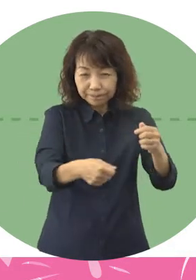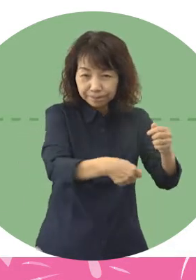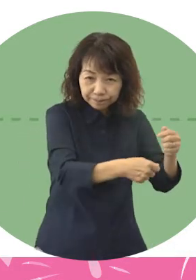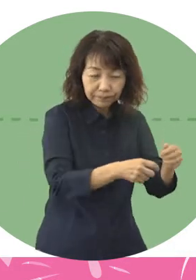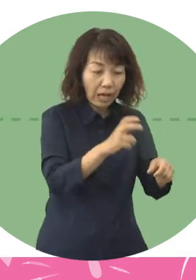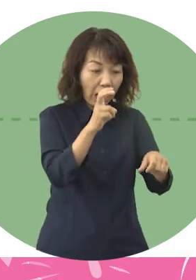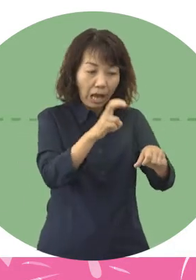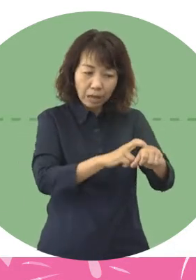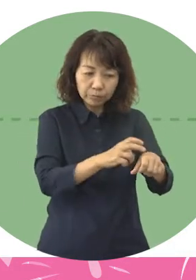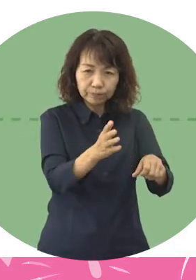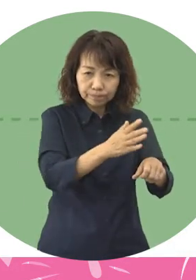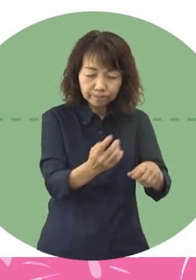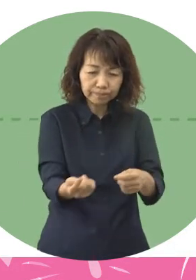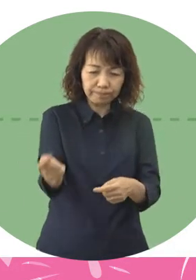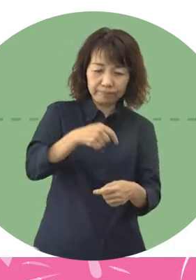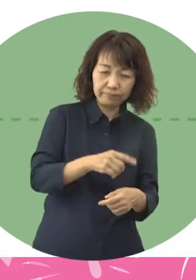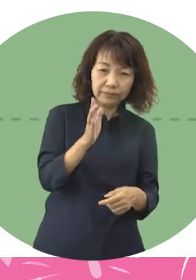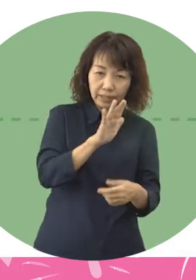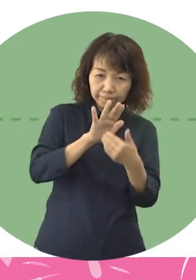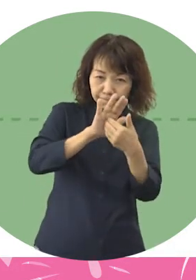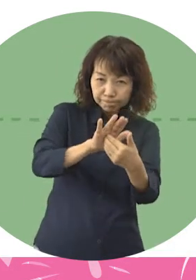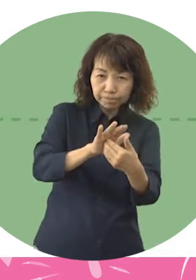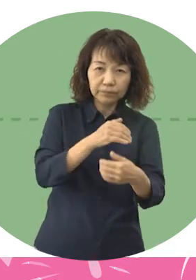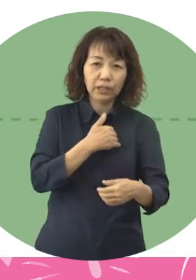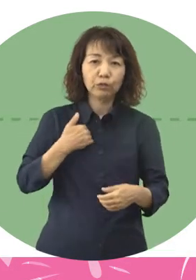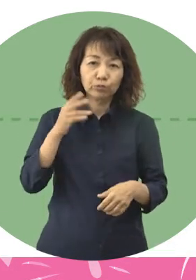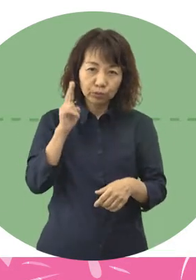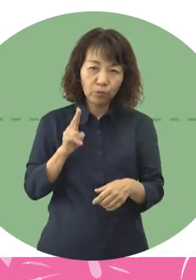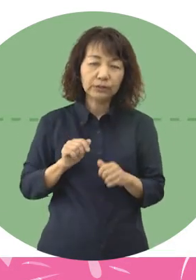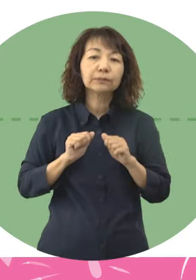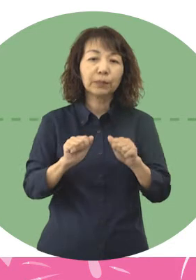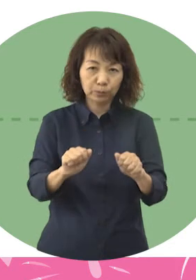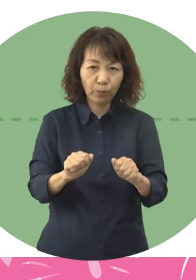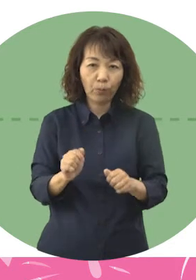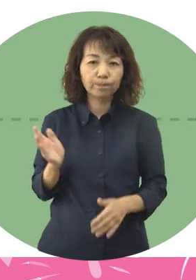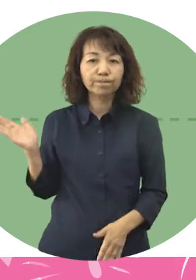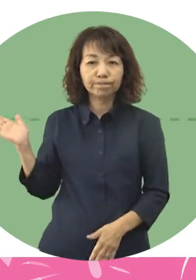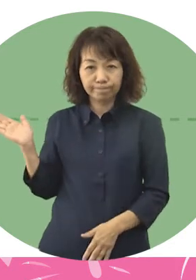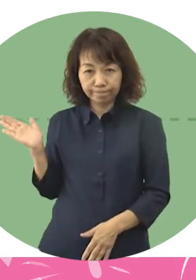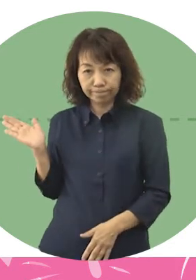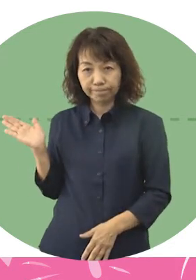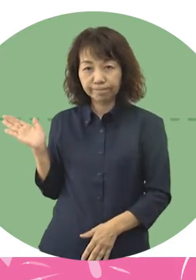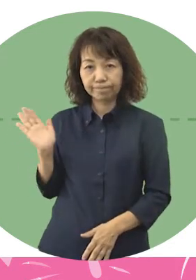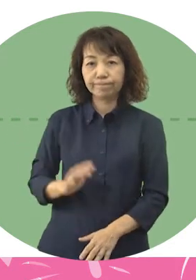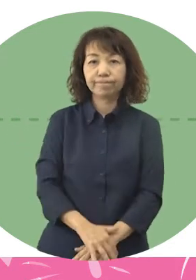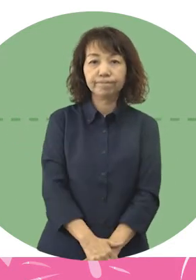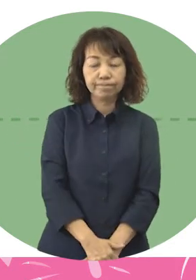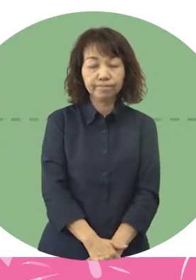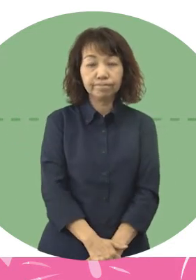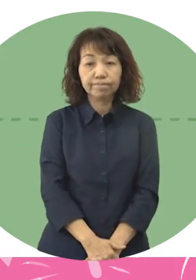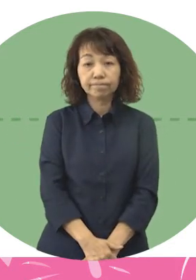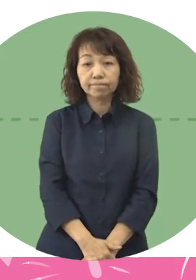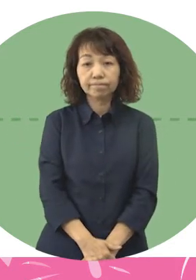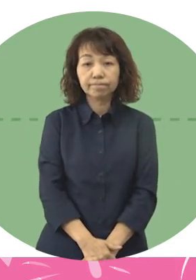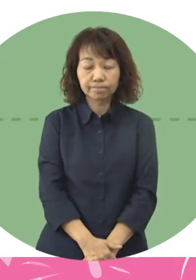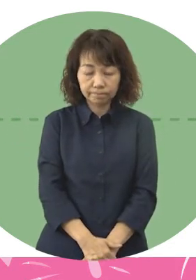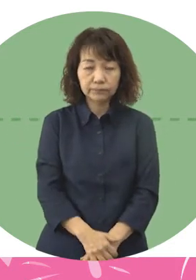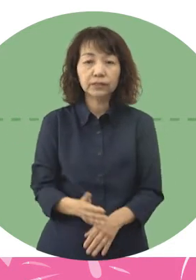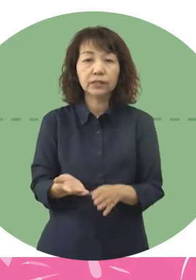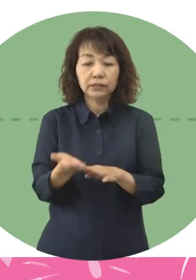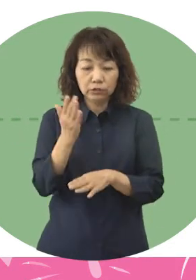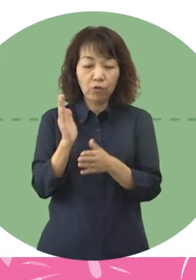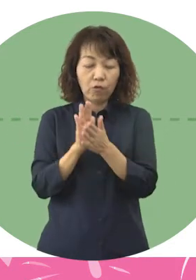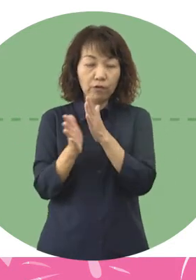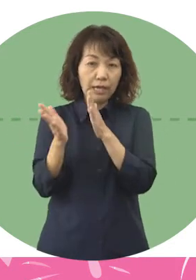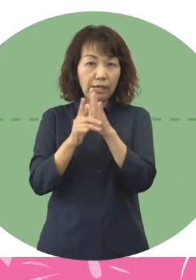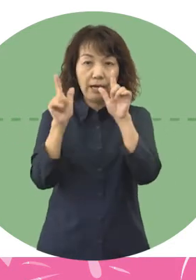息侵入しにくい環境を整えましょう。詳しくはご覧のところまで。以上、県から